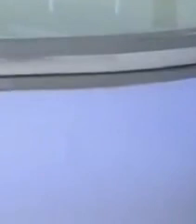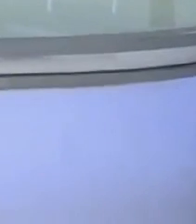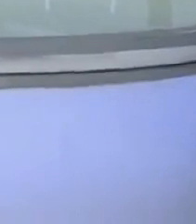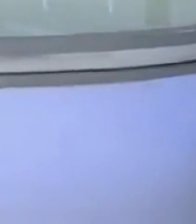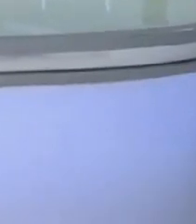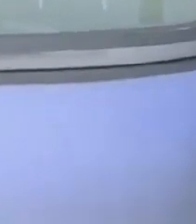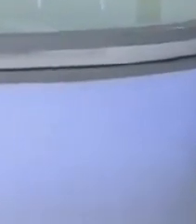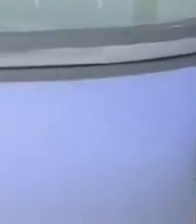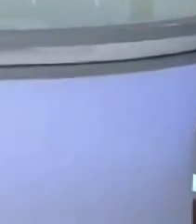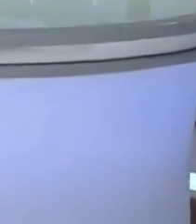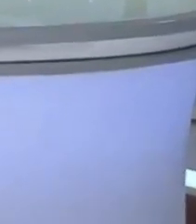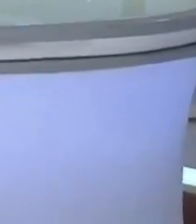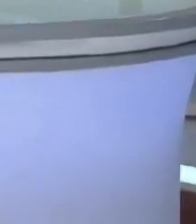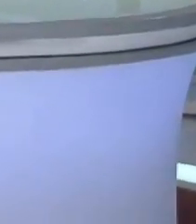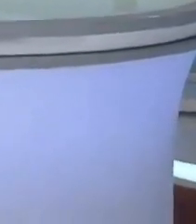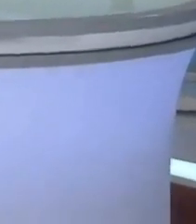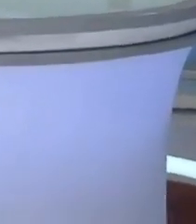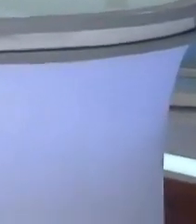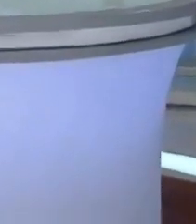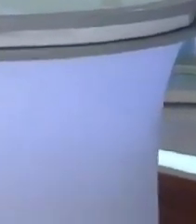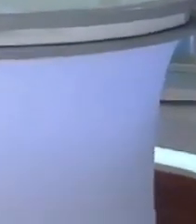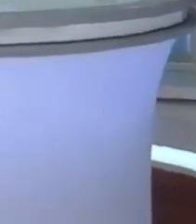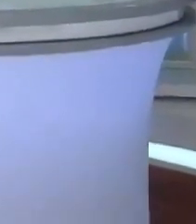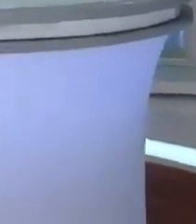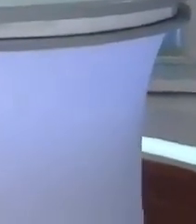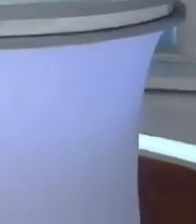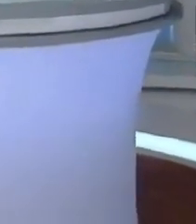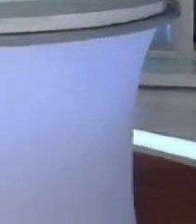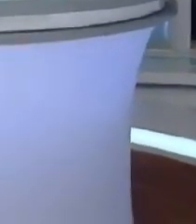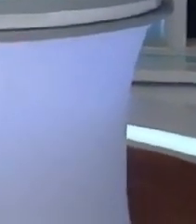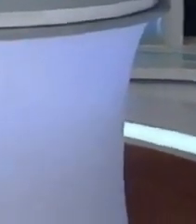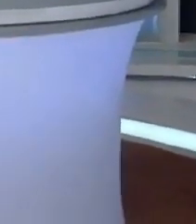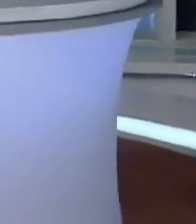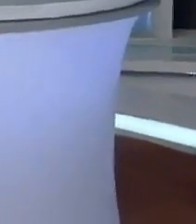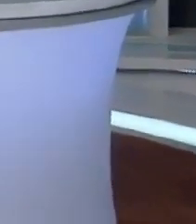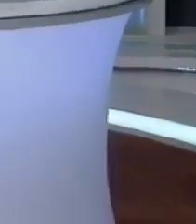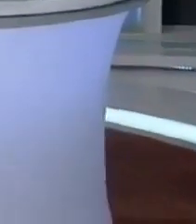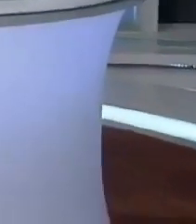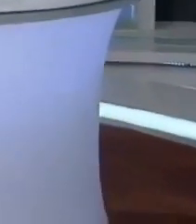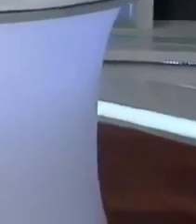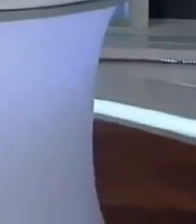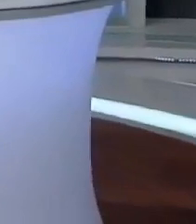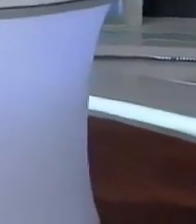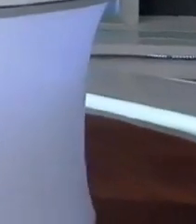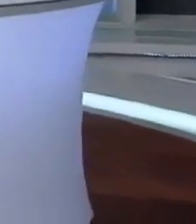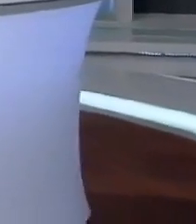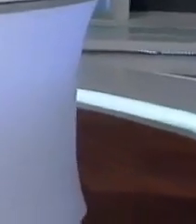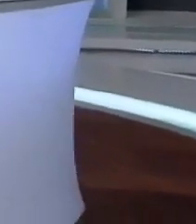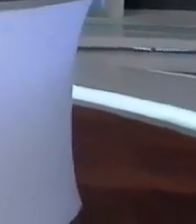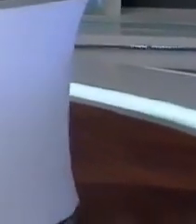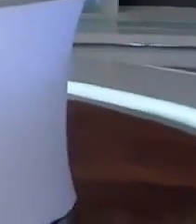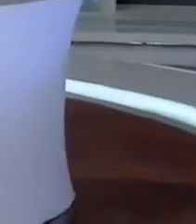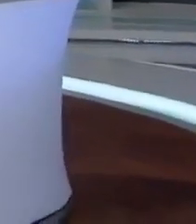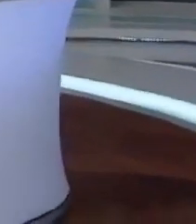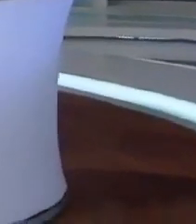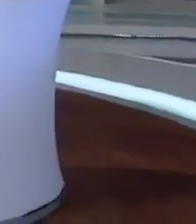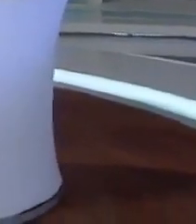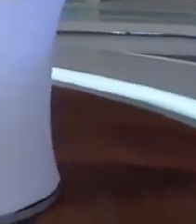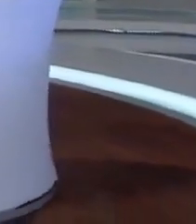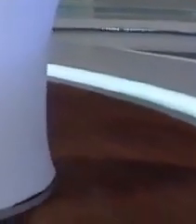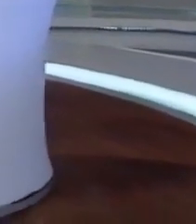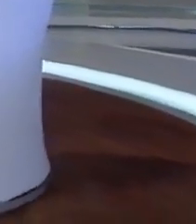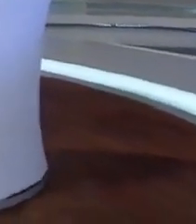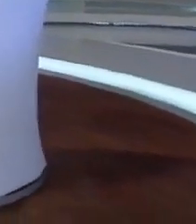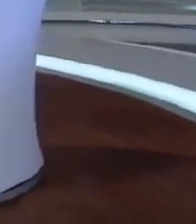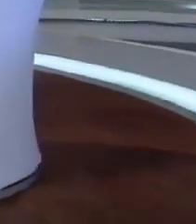үзэгчдээ бид та бүхэн цагийн хурд мэдээллийн хөтөлбөрийн бямгаргийн дугаарыг үзүүллээ. Монголын үндэсний олон нийтийн дэлхийн үзэгч та бүхний COVID-19 вирусын халдвараас сэргийлж, маск буюу